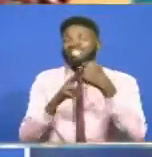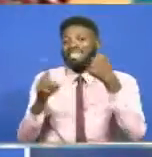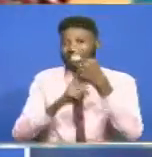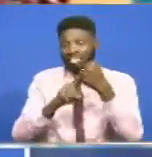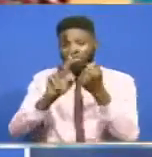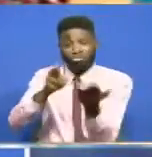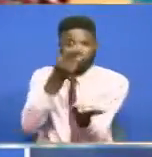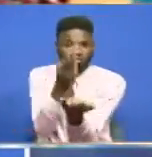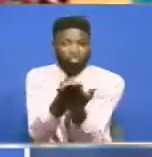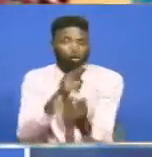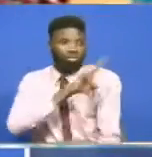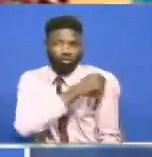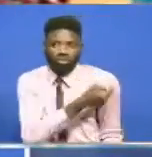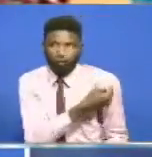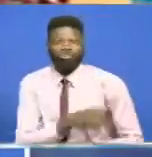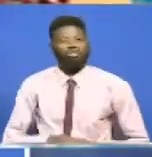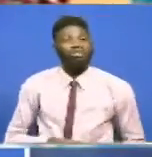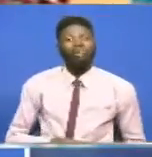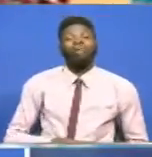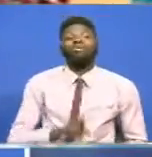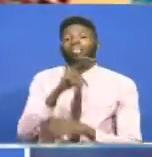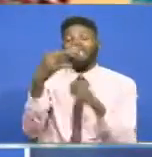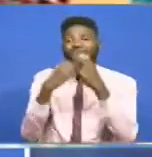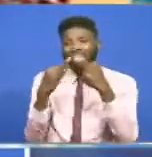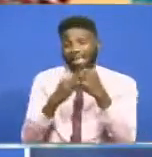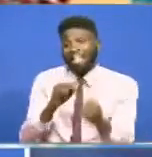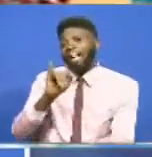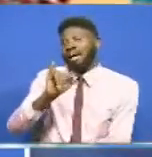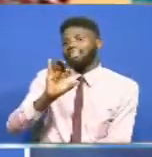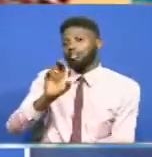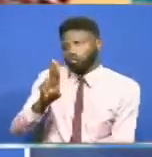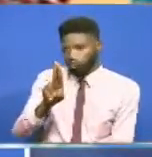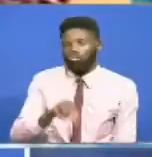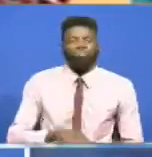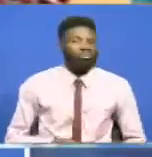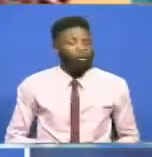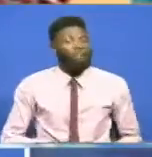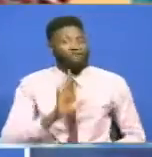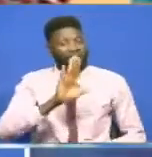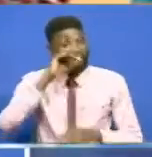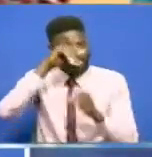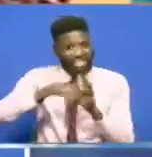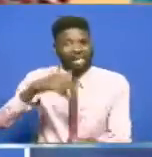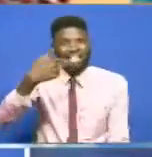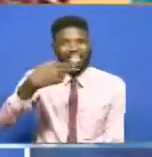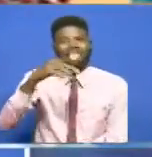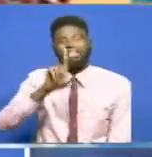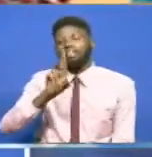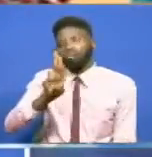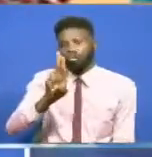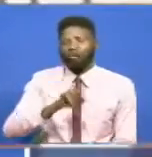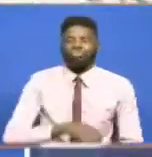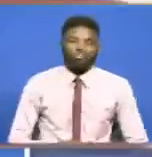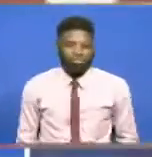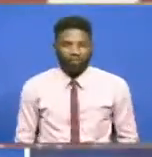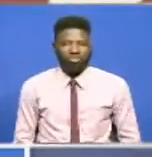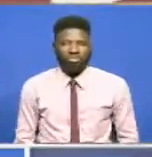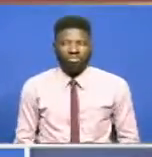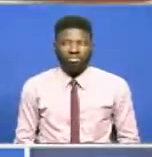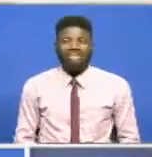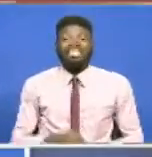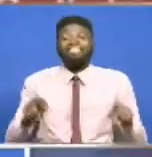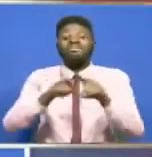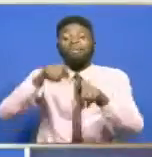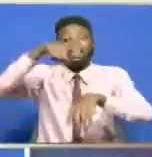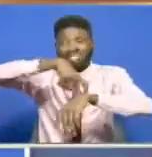hospitalini ambapo 28 wamo kwenye vyumba vya wagonjwa mahututi na 5 katika vyumba vya matibabu ya ziada. Wakati huo